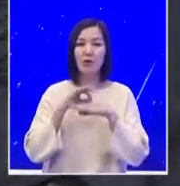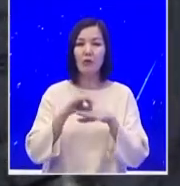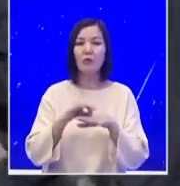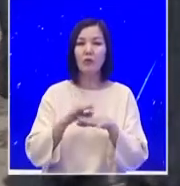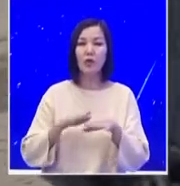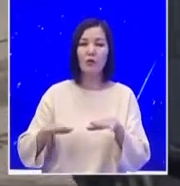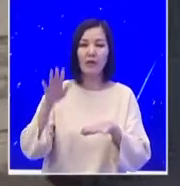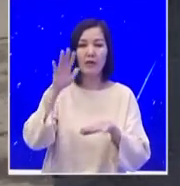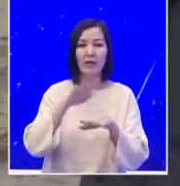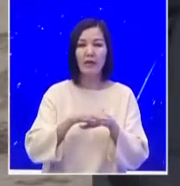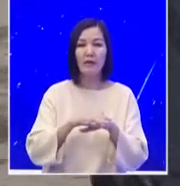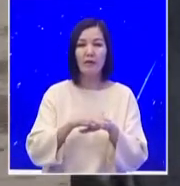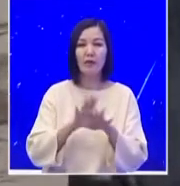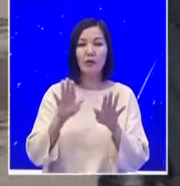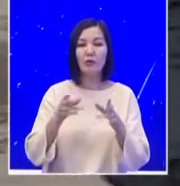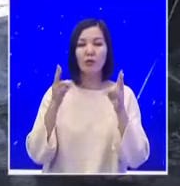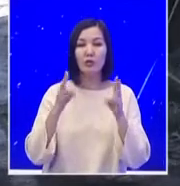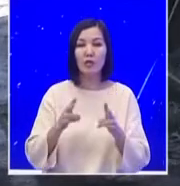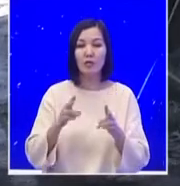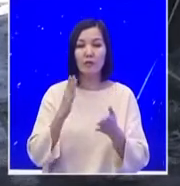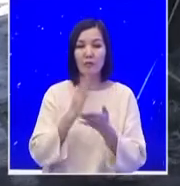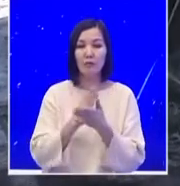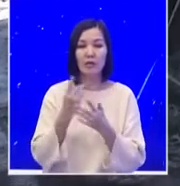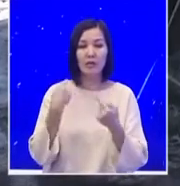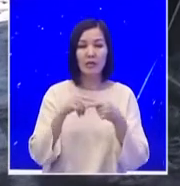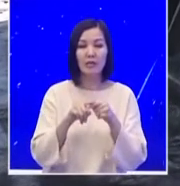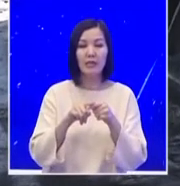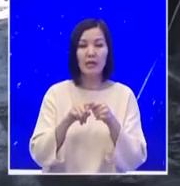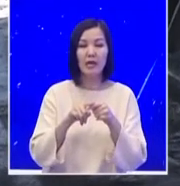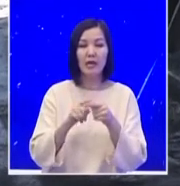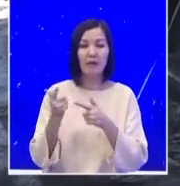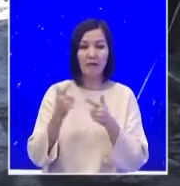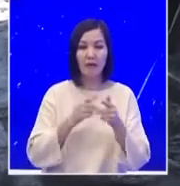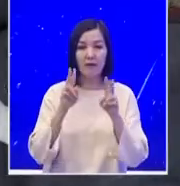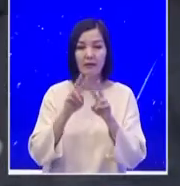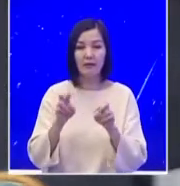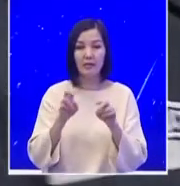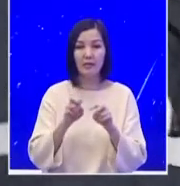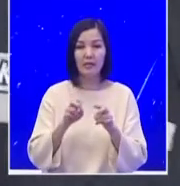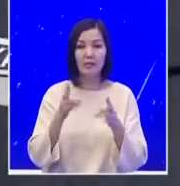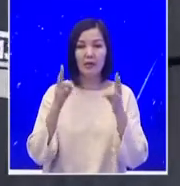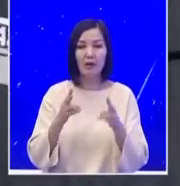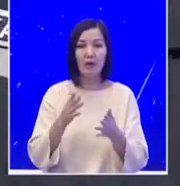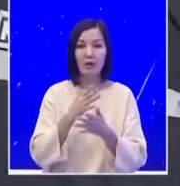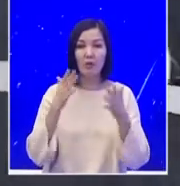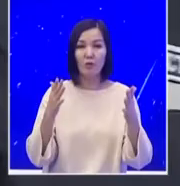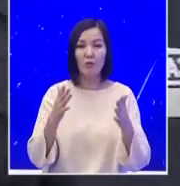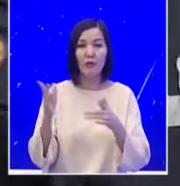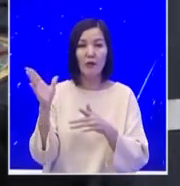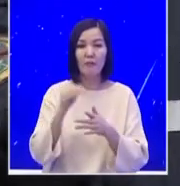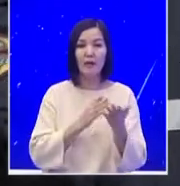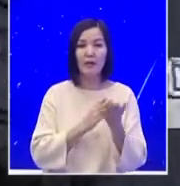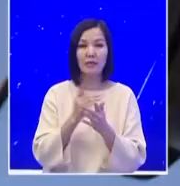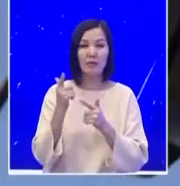төтенше жағдай бола қалса, оған жұмылдыратын салалар мен техника дайындығын тексерді. Себебі апат ауқымы үлкен болса, барлық